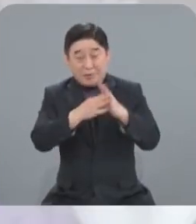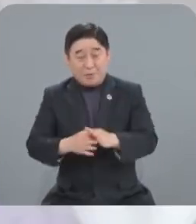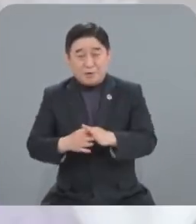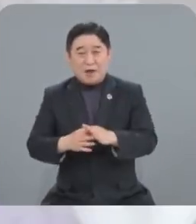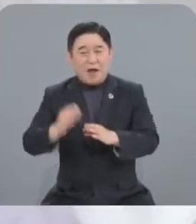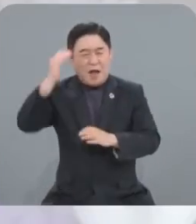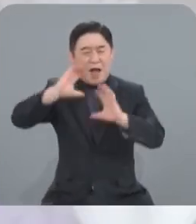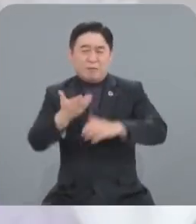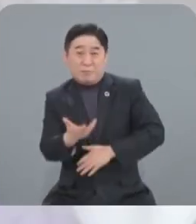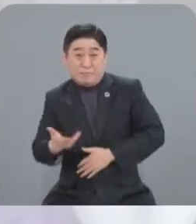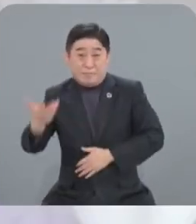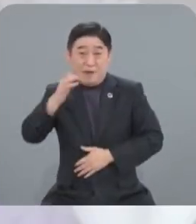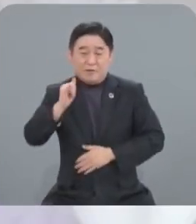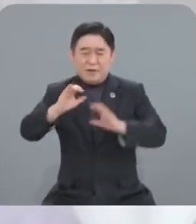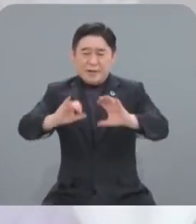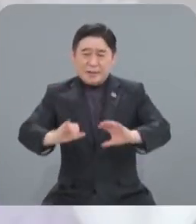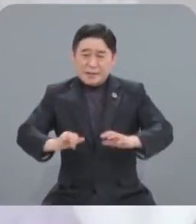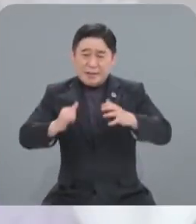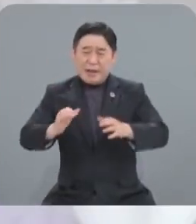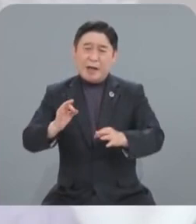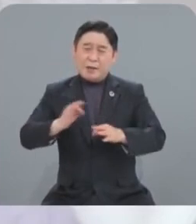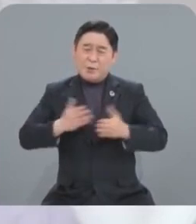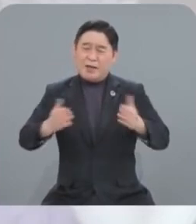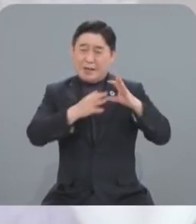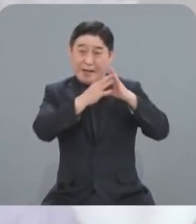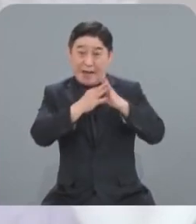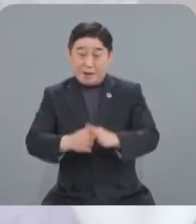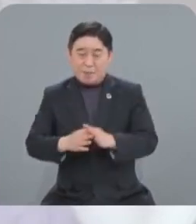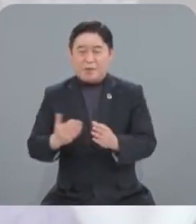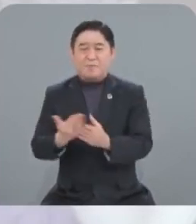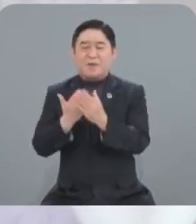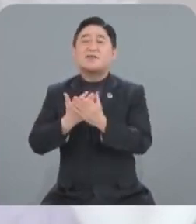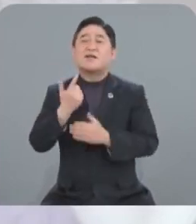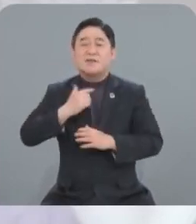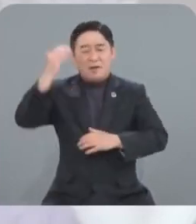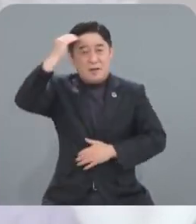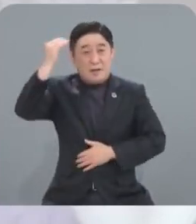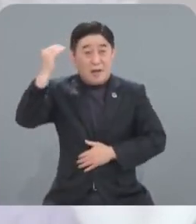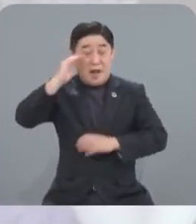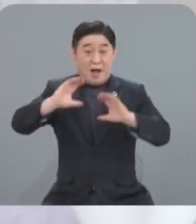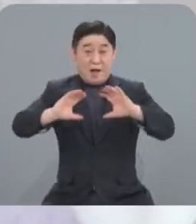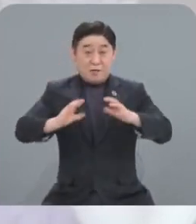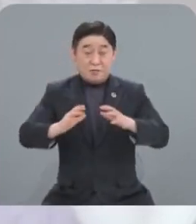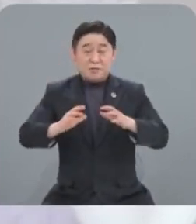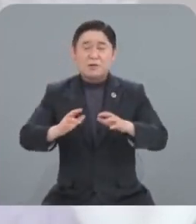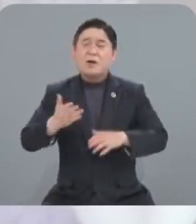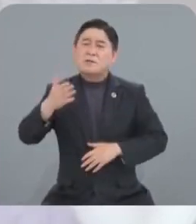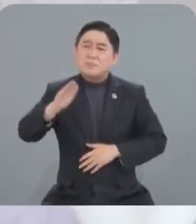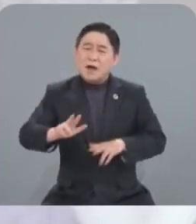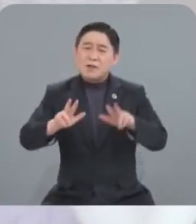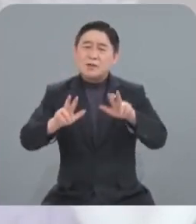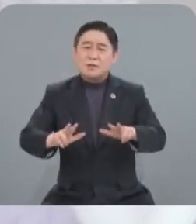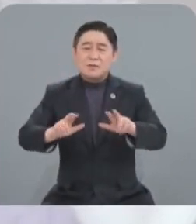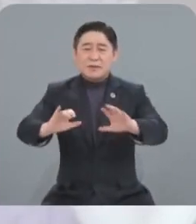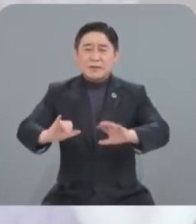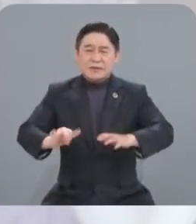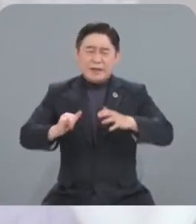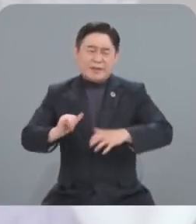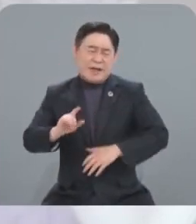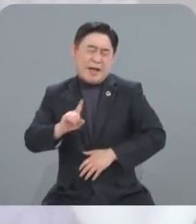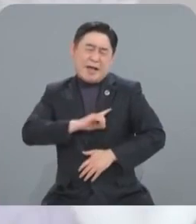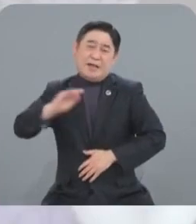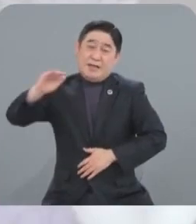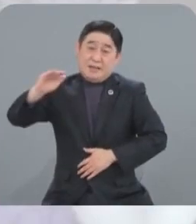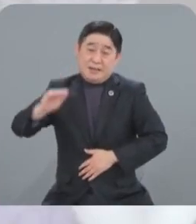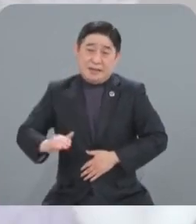대한민국은 세계가 놀랄 일을 거듭 애 오며 성장했지만 지금 우리는 세계에서 가장